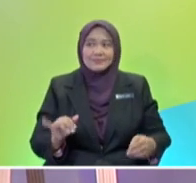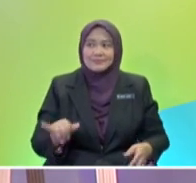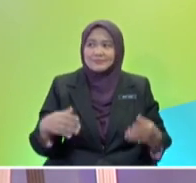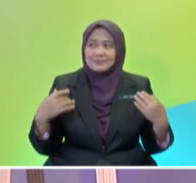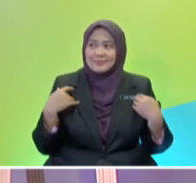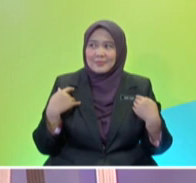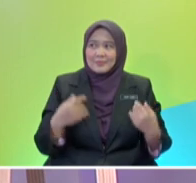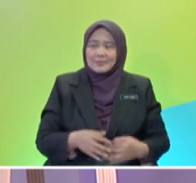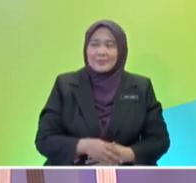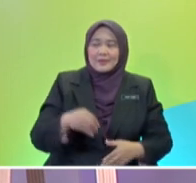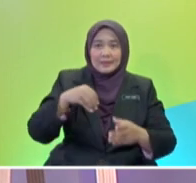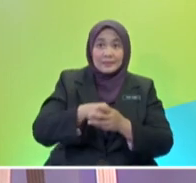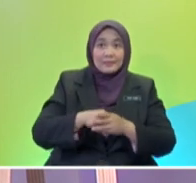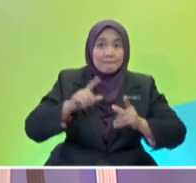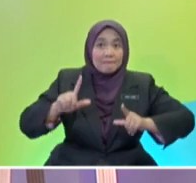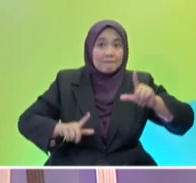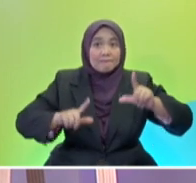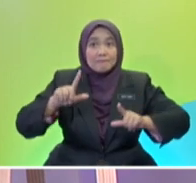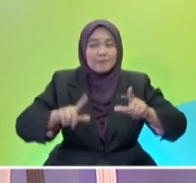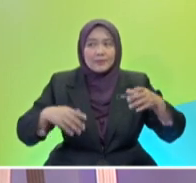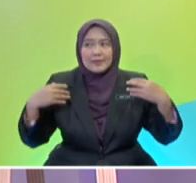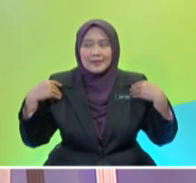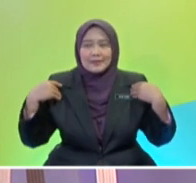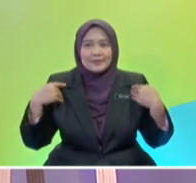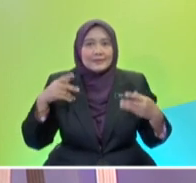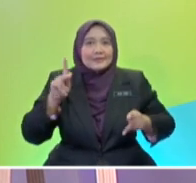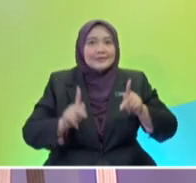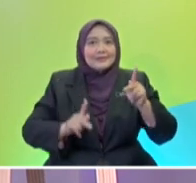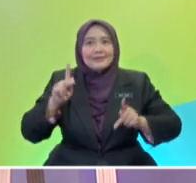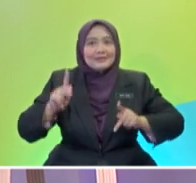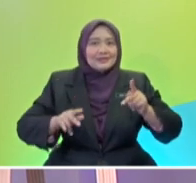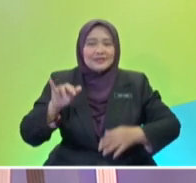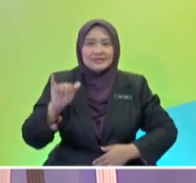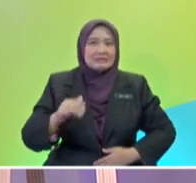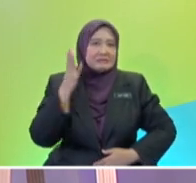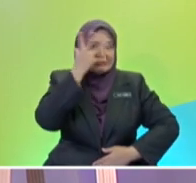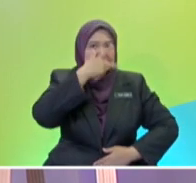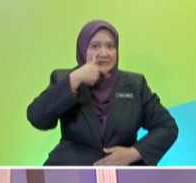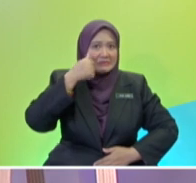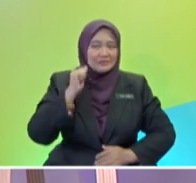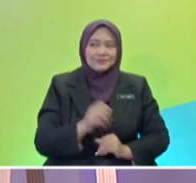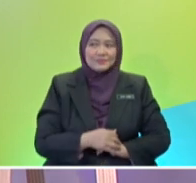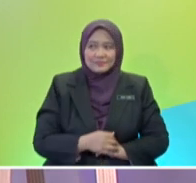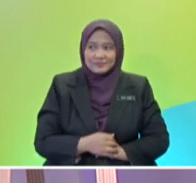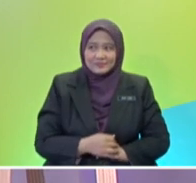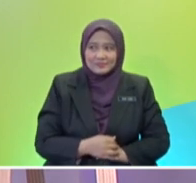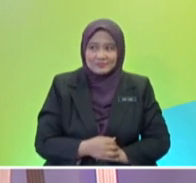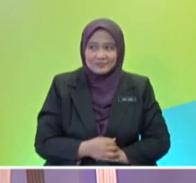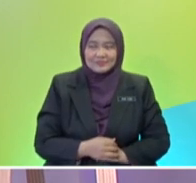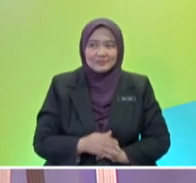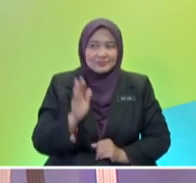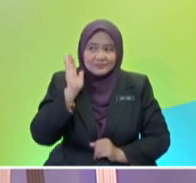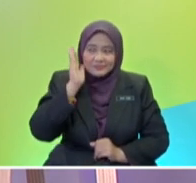kalori ini berisi kritik yang cantik maka saya akan tolak Lori ini bukan apalagi Lori ya kita